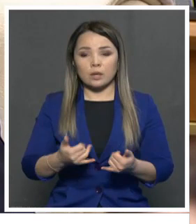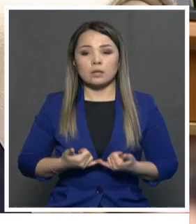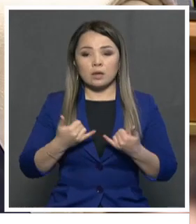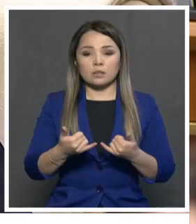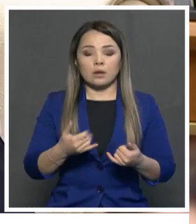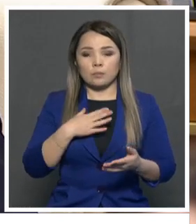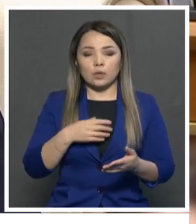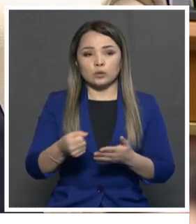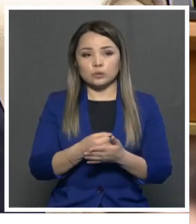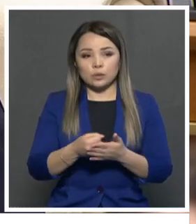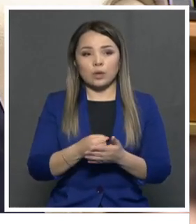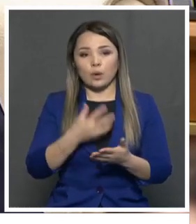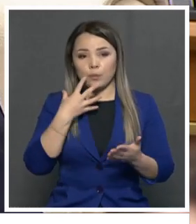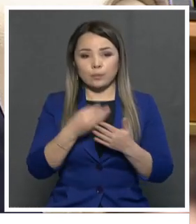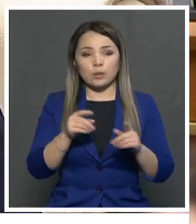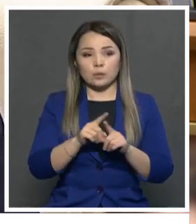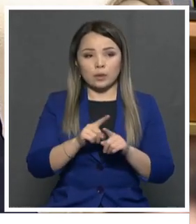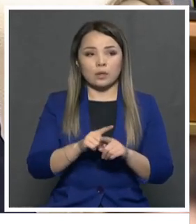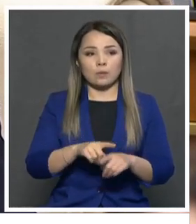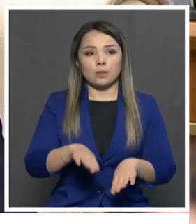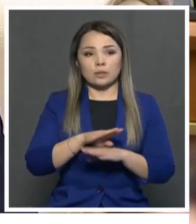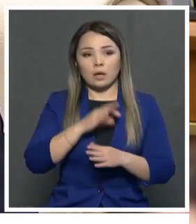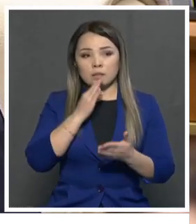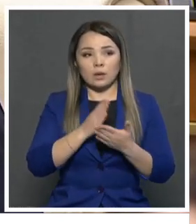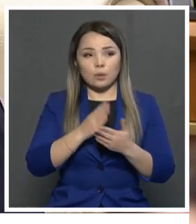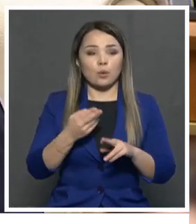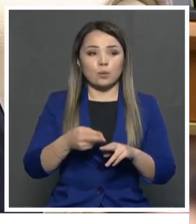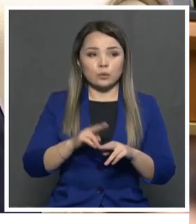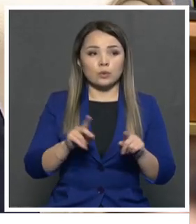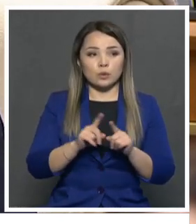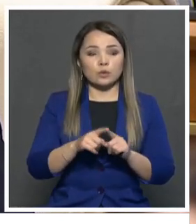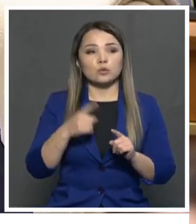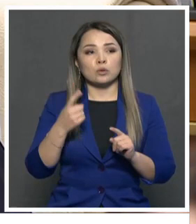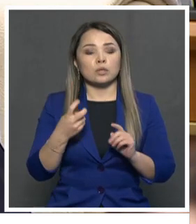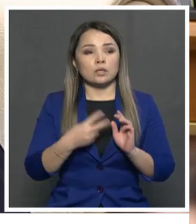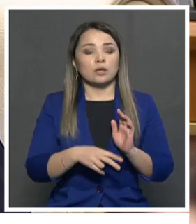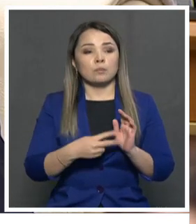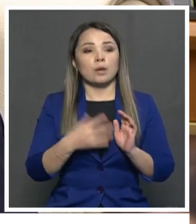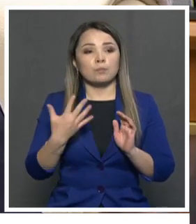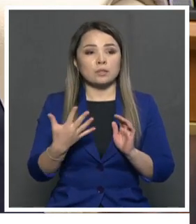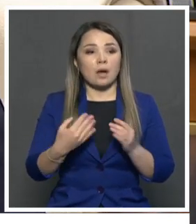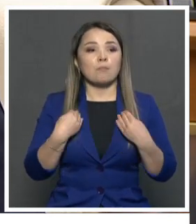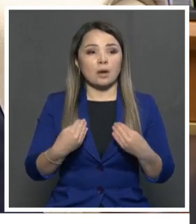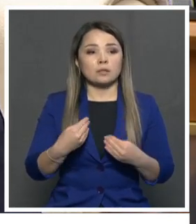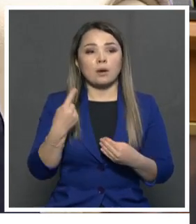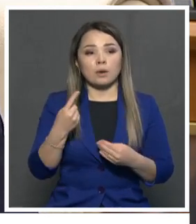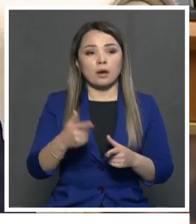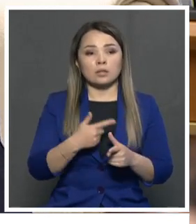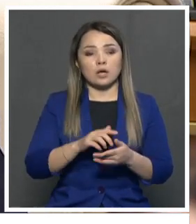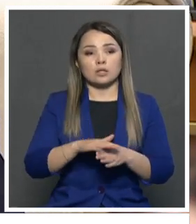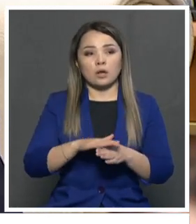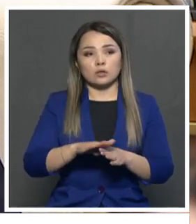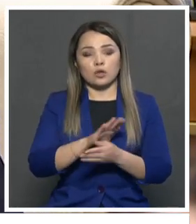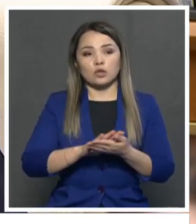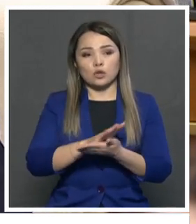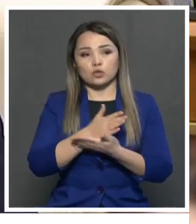жолында саналы түрде өз өмірлерін құрбан етті. Осы 125 батырдан бір адамның аты ескерілді